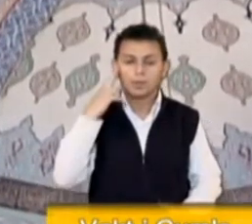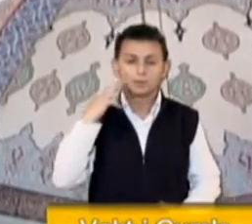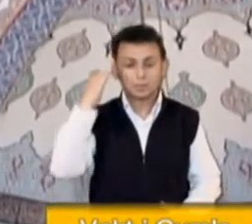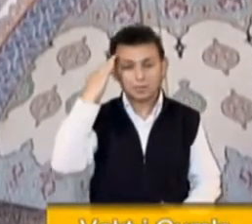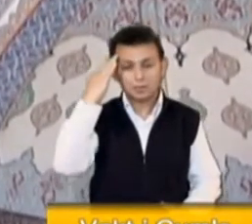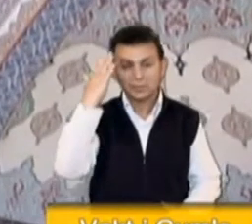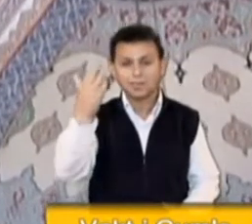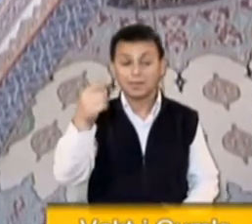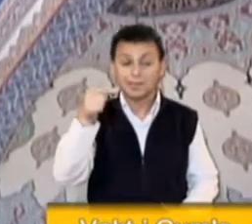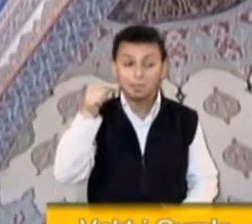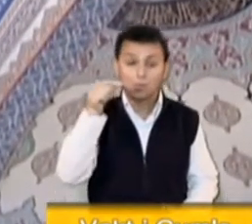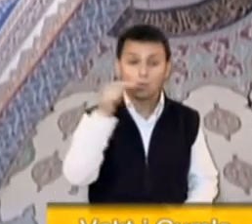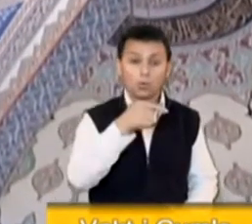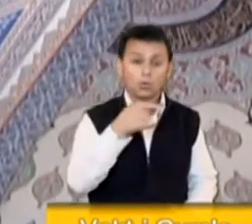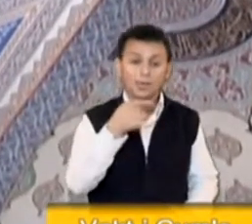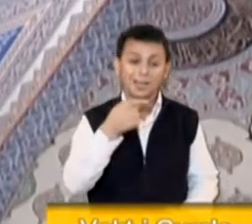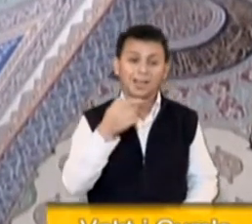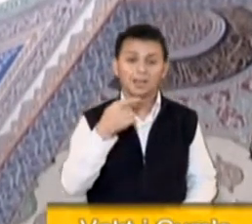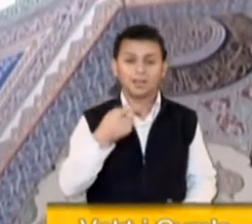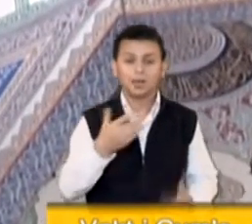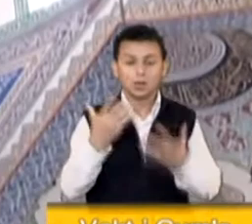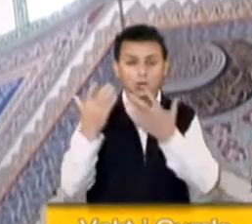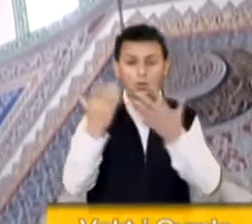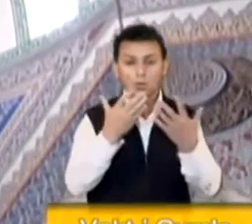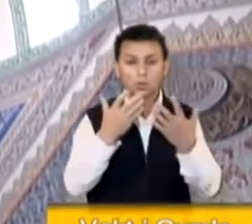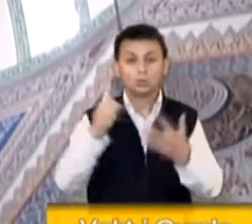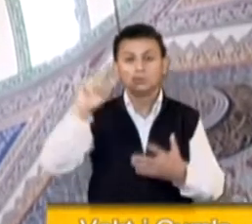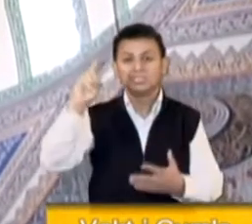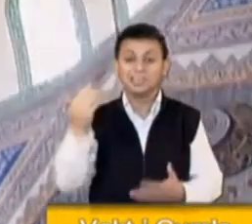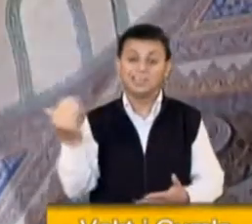olduğunu getirmesini söylüyor. O da getiriyor, ya